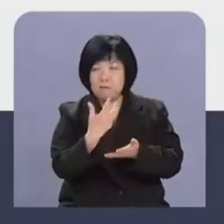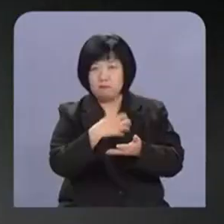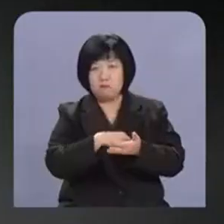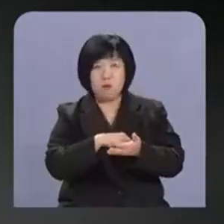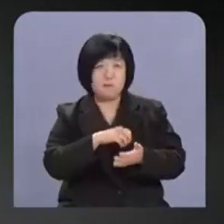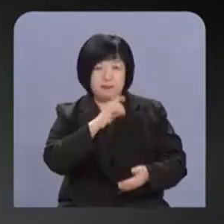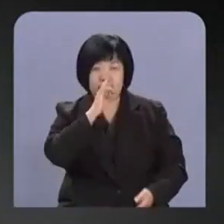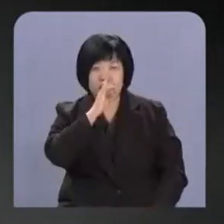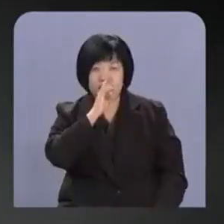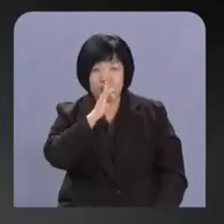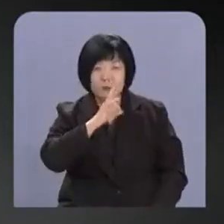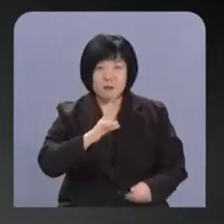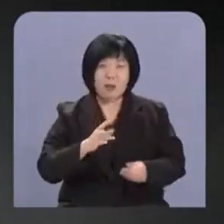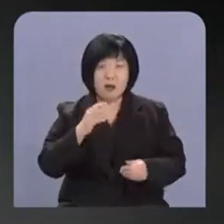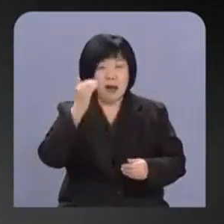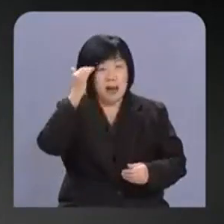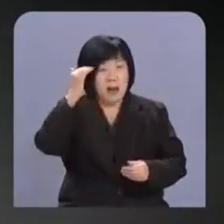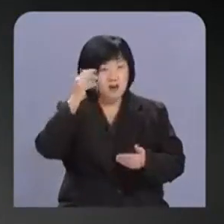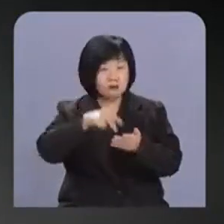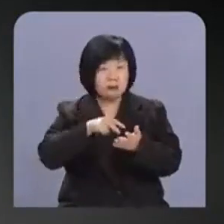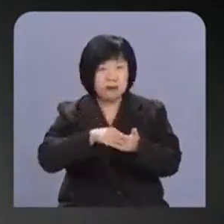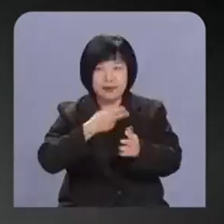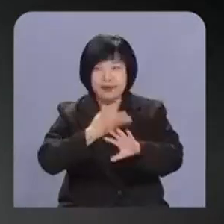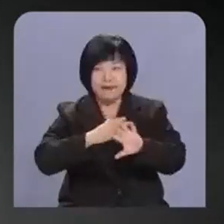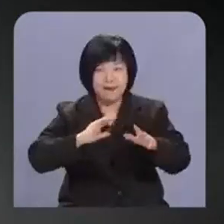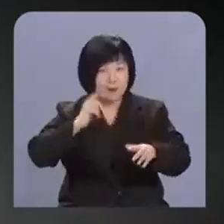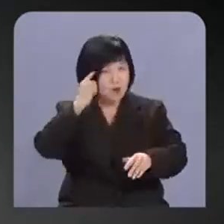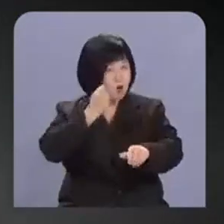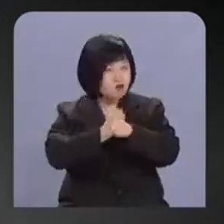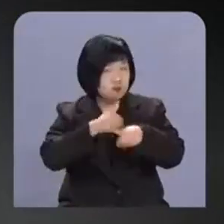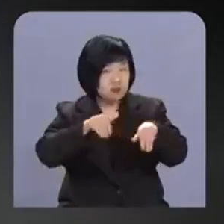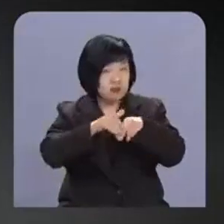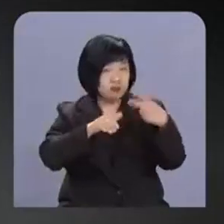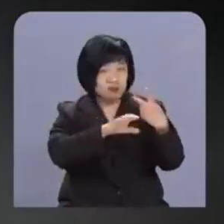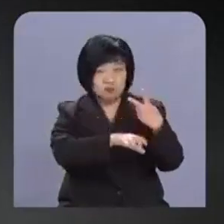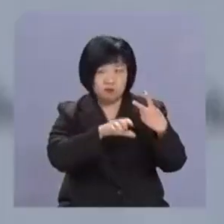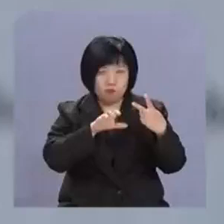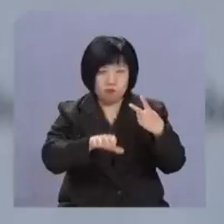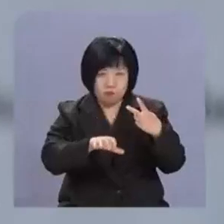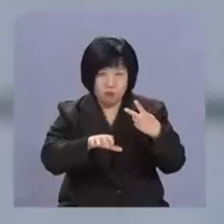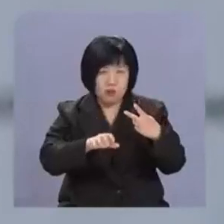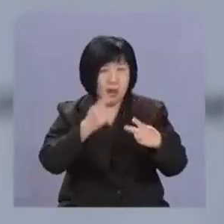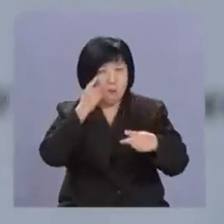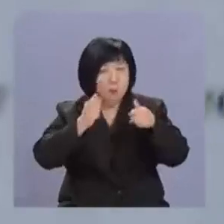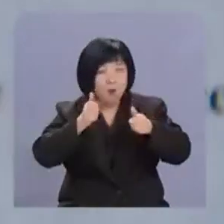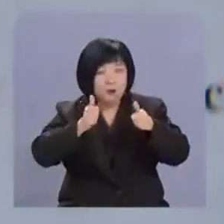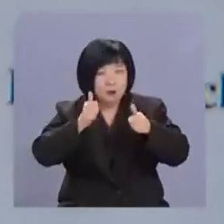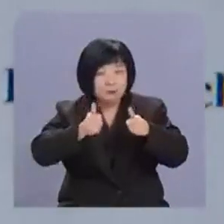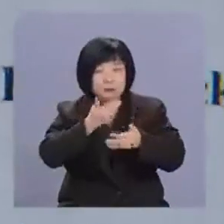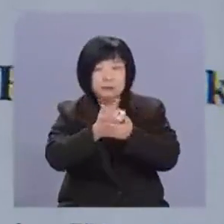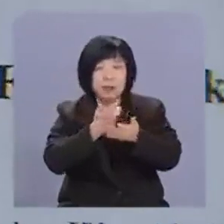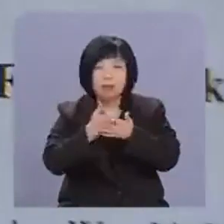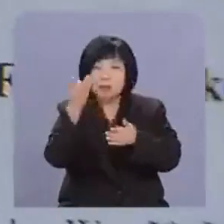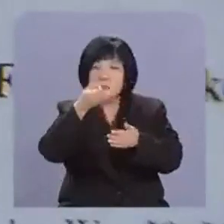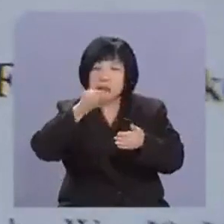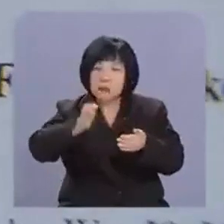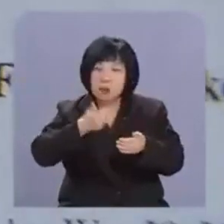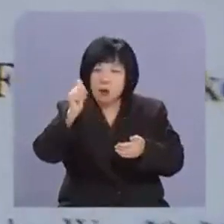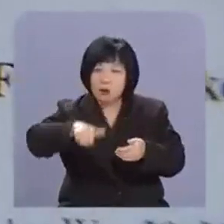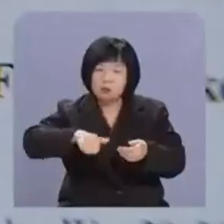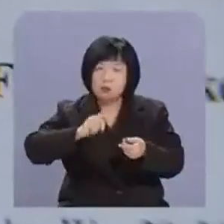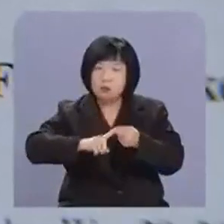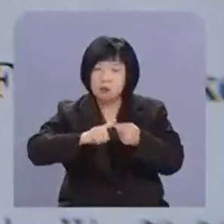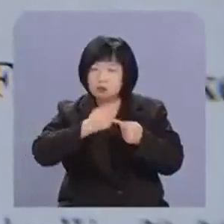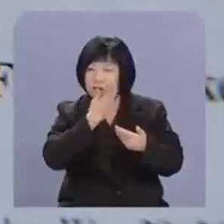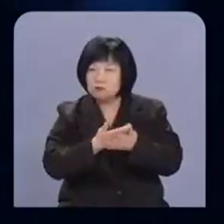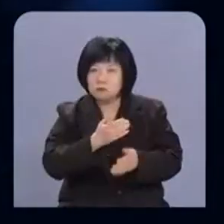겁니다. 우리 측이 제출한 해외 연구기관 두 곳의 방류수 이동 모의실험 자료의 인정 여부도 쟁점입니다.